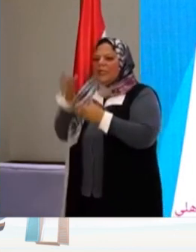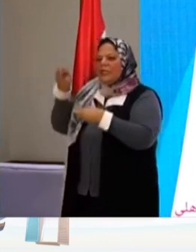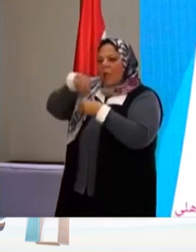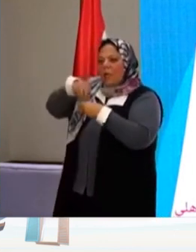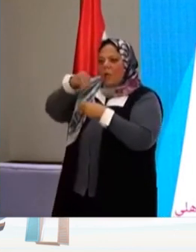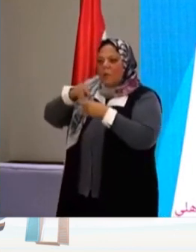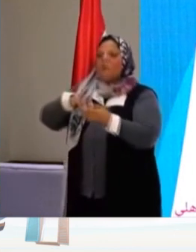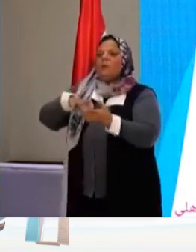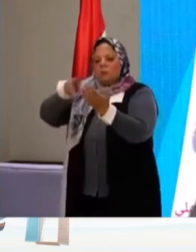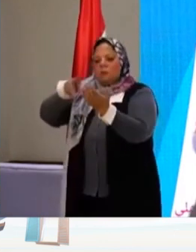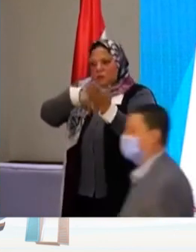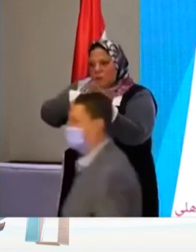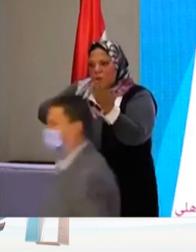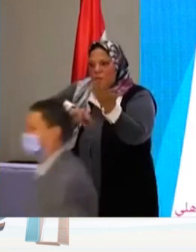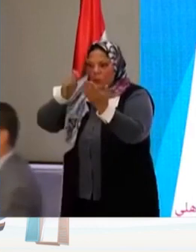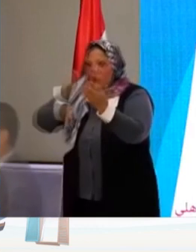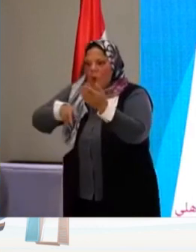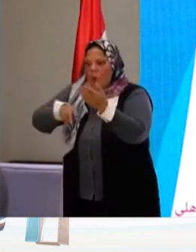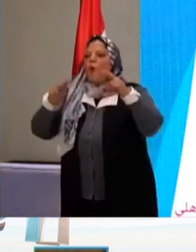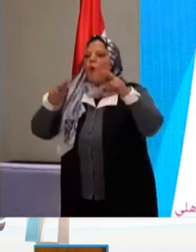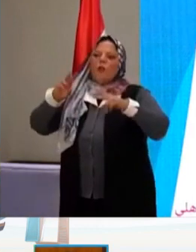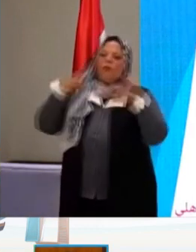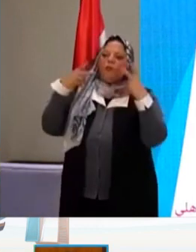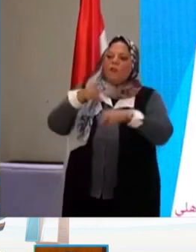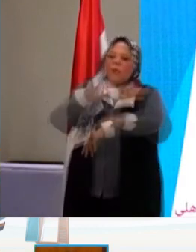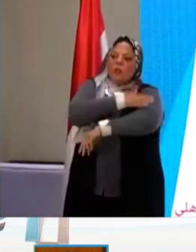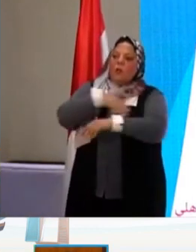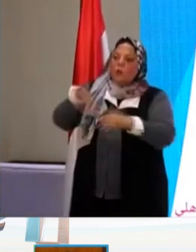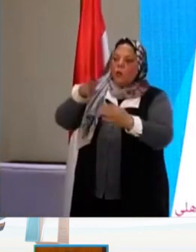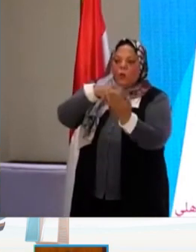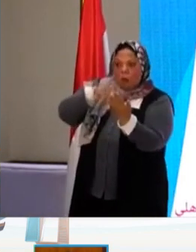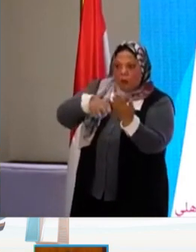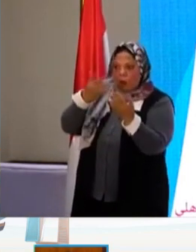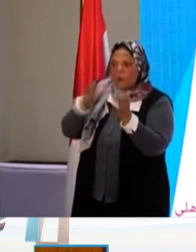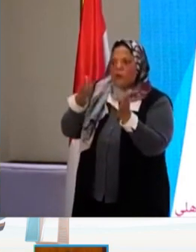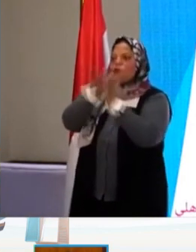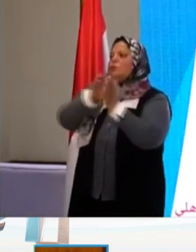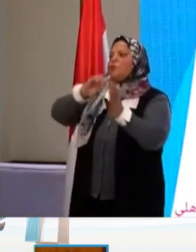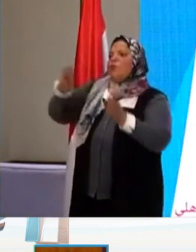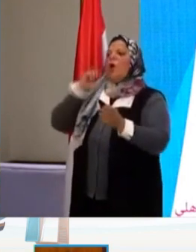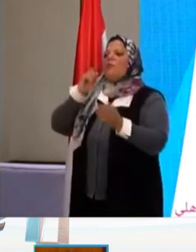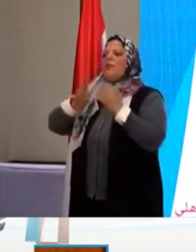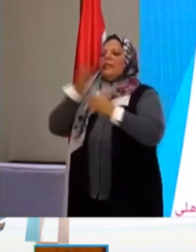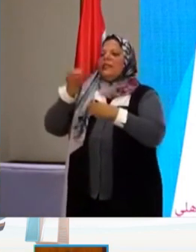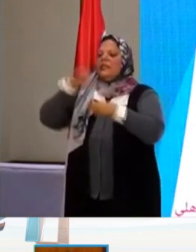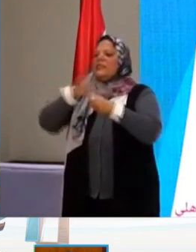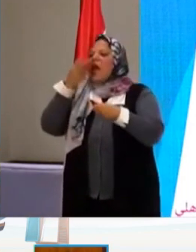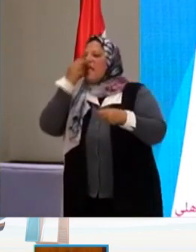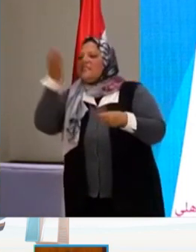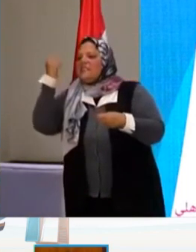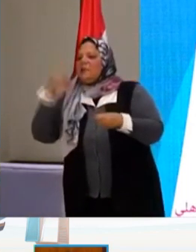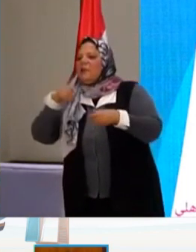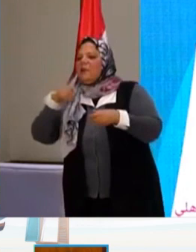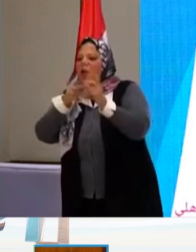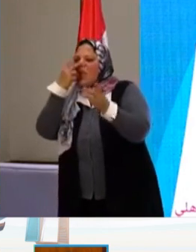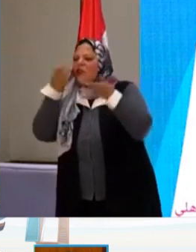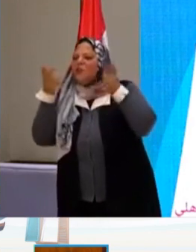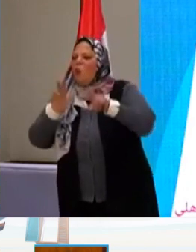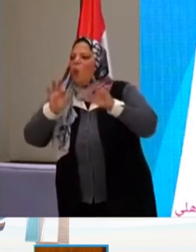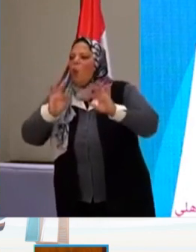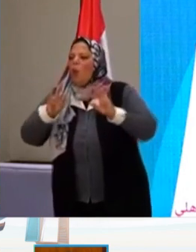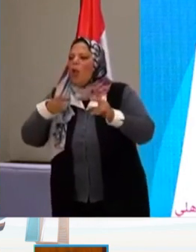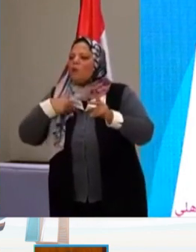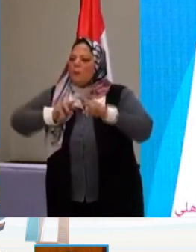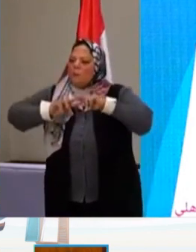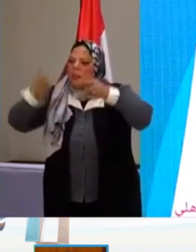دعوه المجلس الاداره ودعوه الجمعيات العموميه للانعقاد للتوزيع على لائحه. فبالتالي في العديد من الجمعيات عدد الاعضاء فيها بيتجاوز